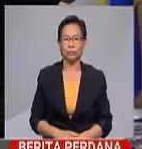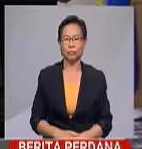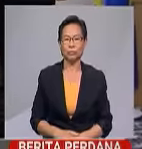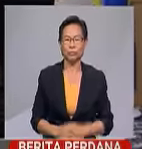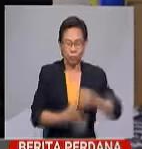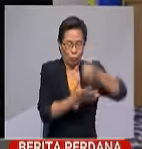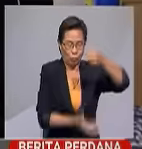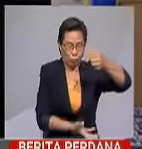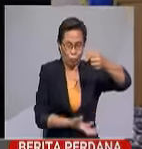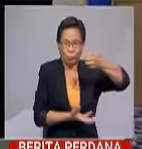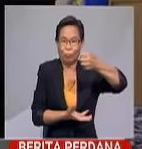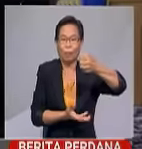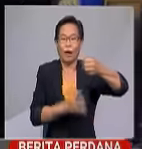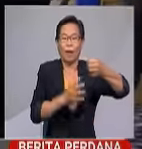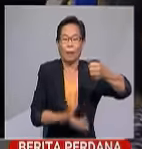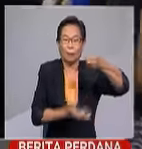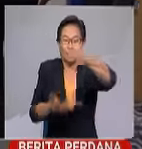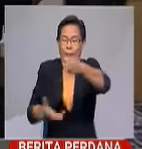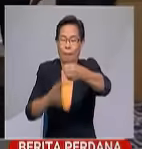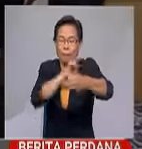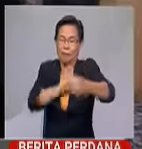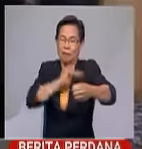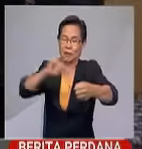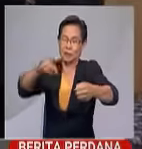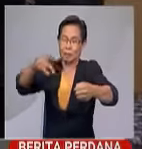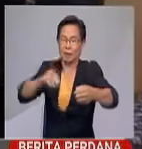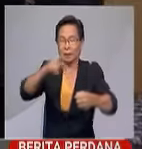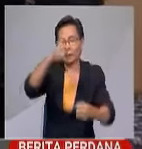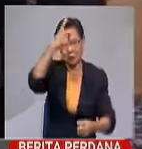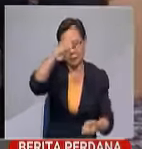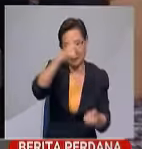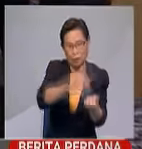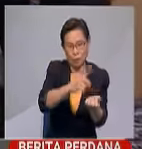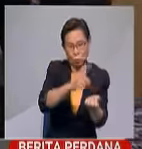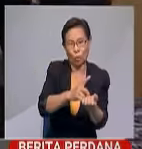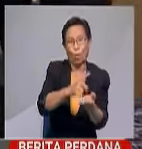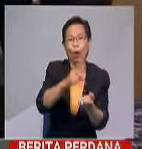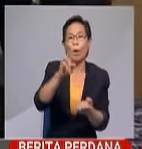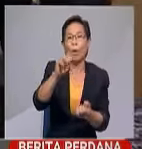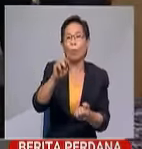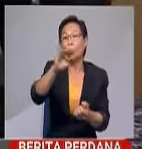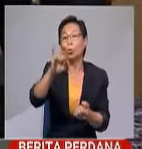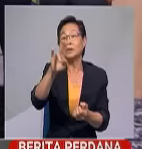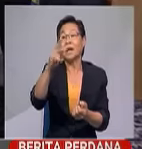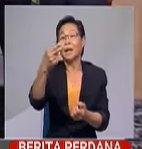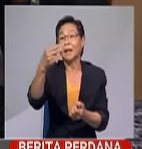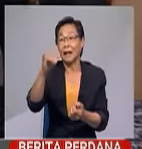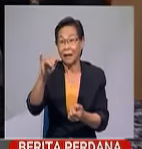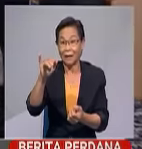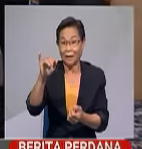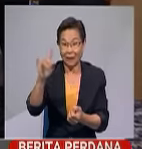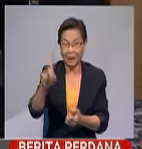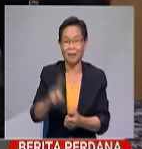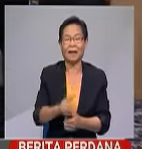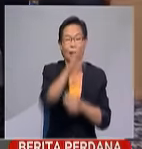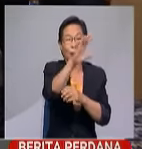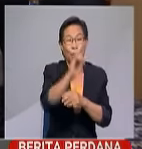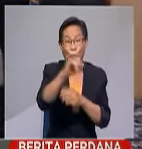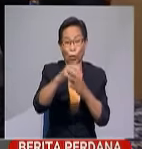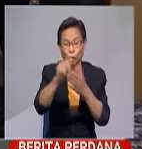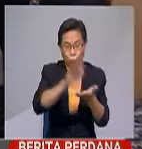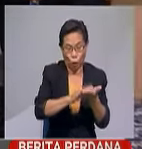Peruntukan disampaikan kepada Menteri di Jabatan Perdana Menteri Datuk Seri Dr. Mujahid Yusof Rawa. RM50 juta diperuntuk kepada sekolah